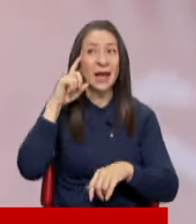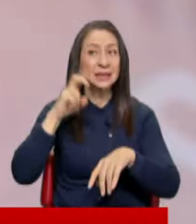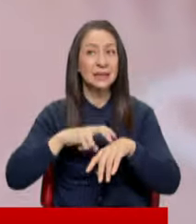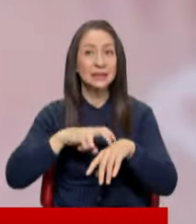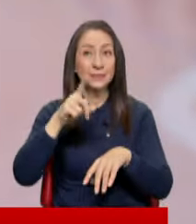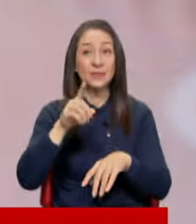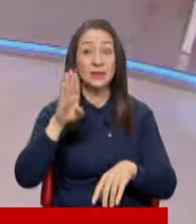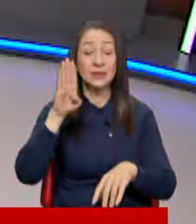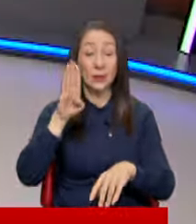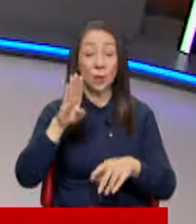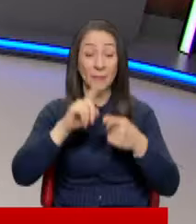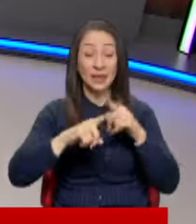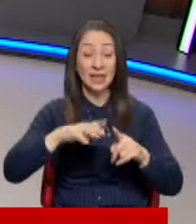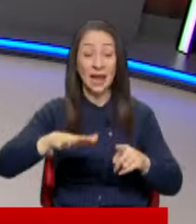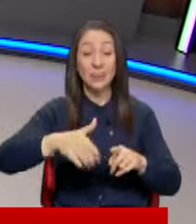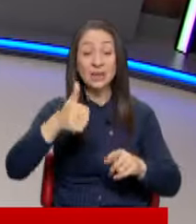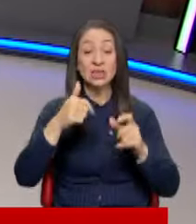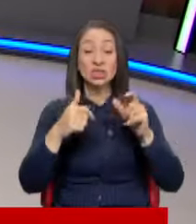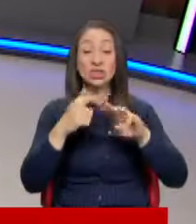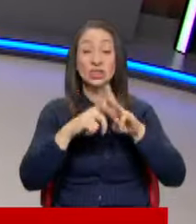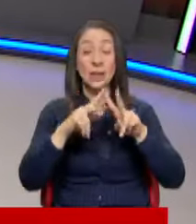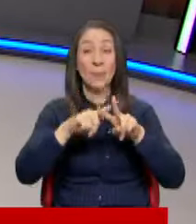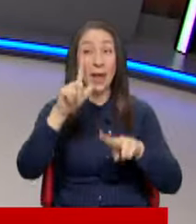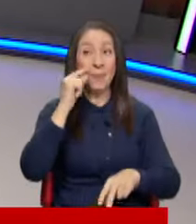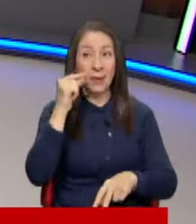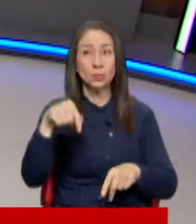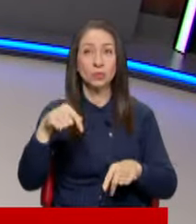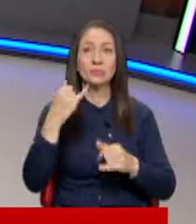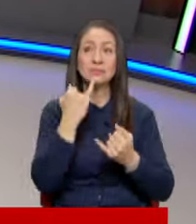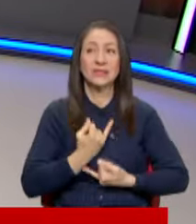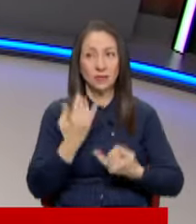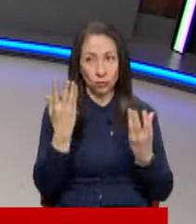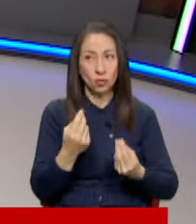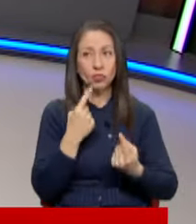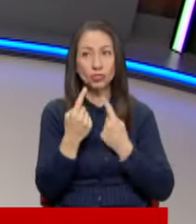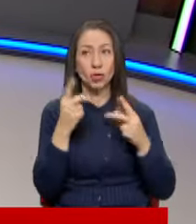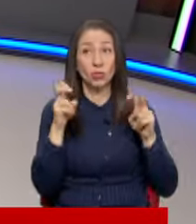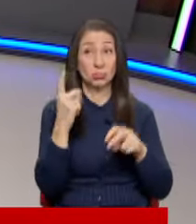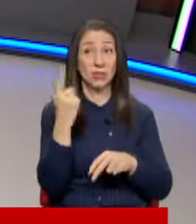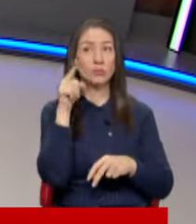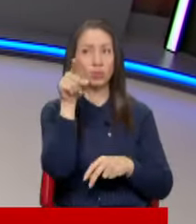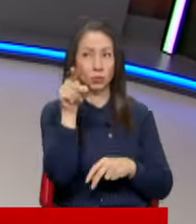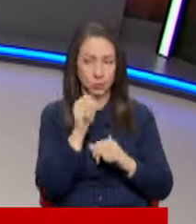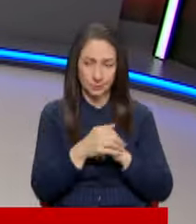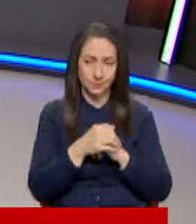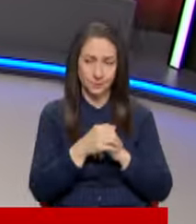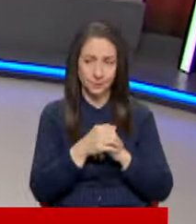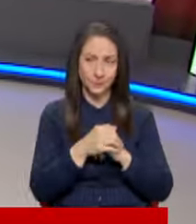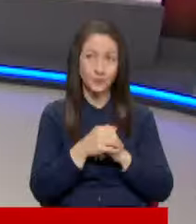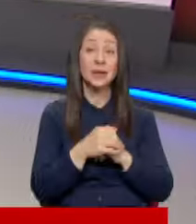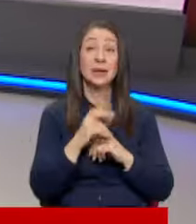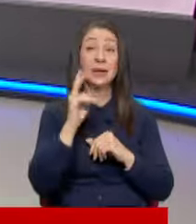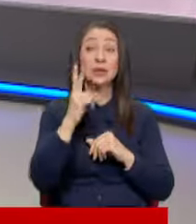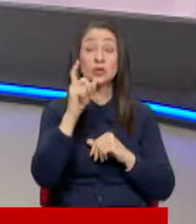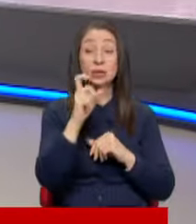Demokrat Parti Genel Başkan Yardımcısı Cemal enginyurt bugün çalar saatte olacak konuşacağımız konulardan bir tanesi de Kuşkusuz bu